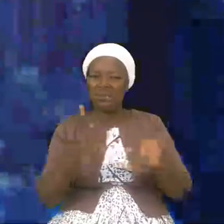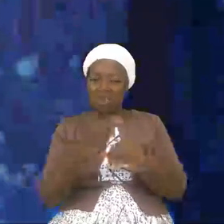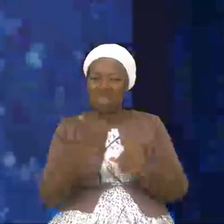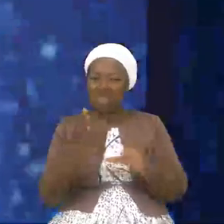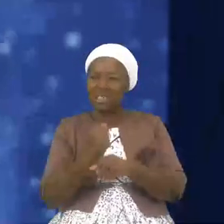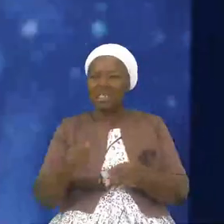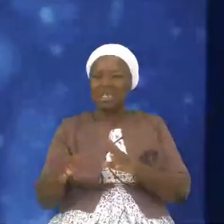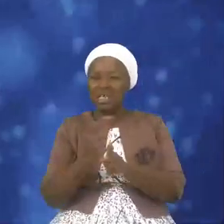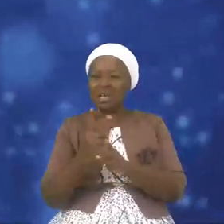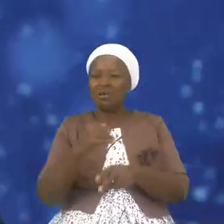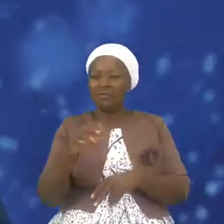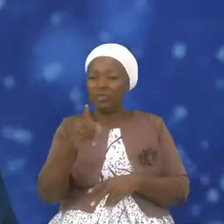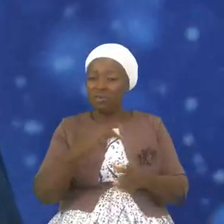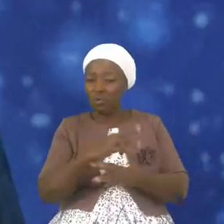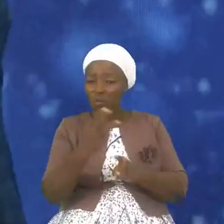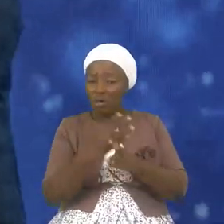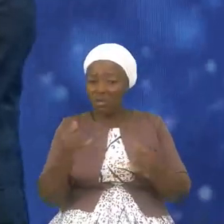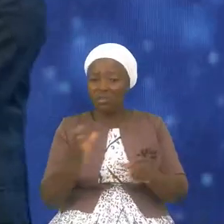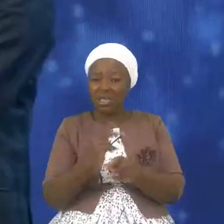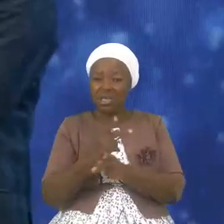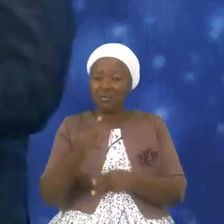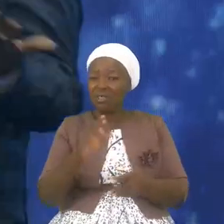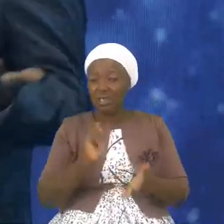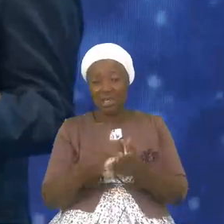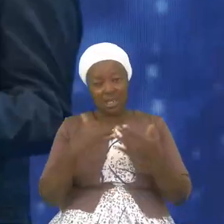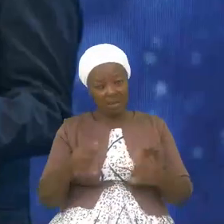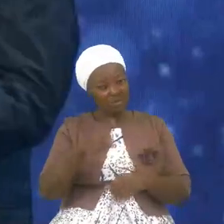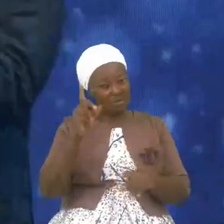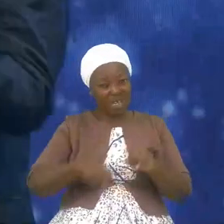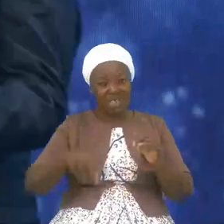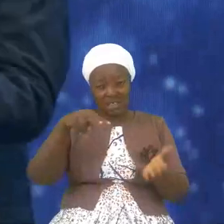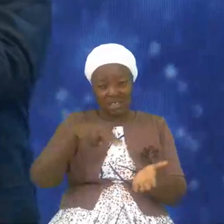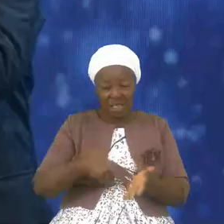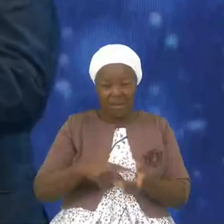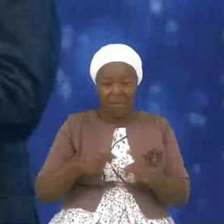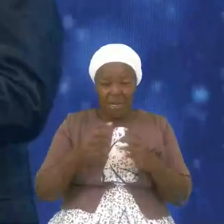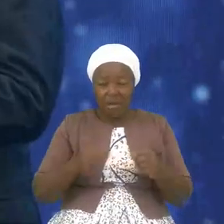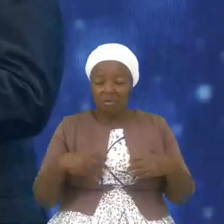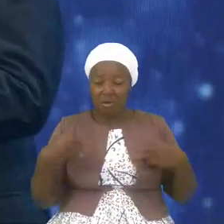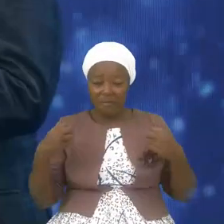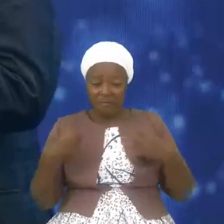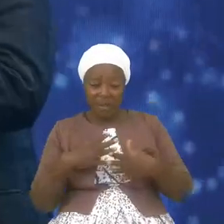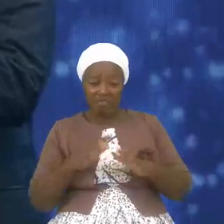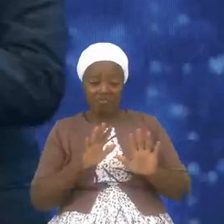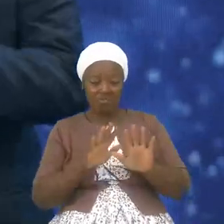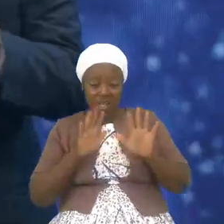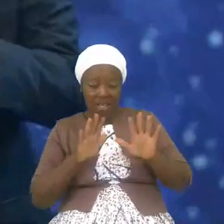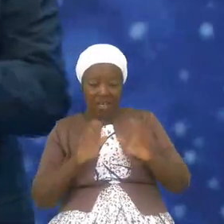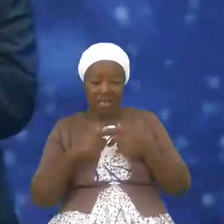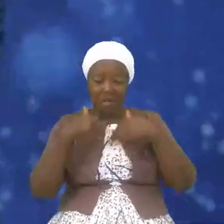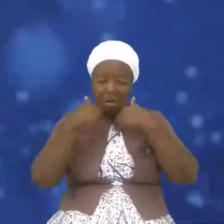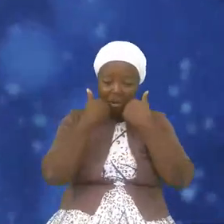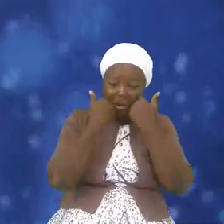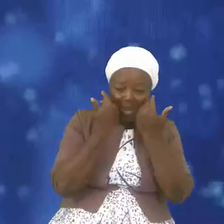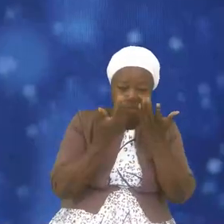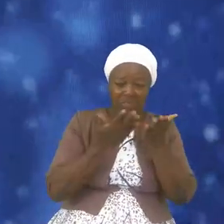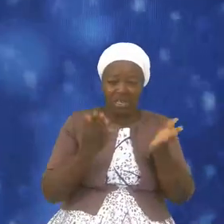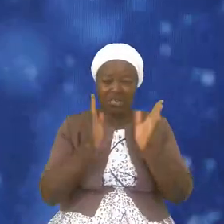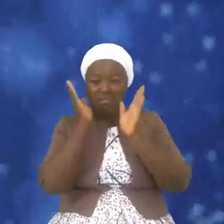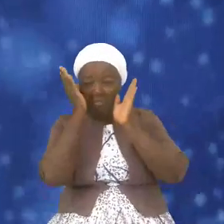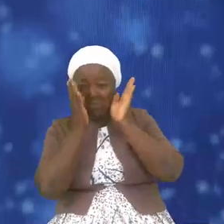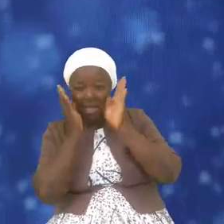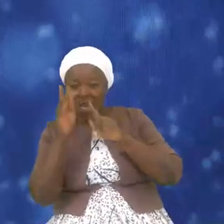emparé de toi et maintenant tu n'arrives plus à tenir. Tu titubes, tu as peur, tu es timide, tu n'arrives même